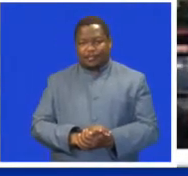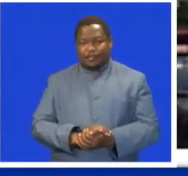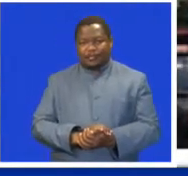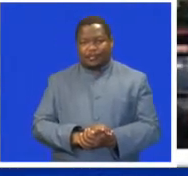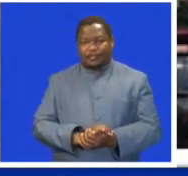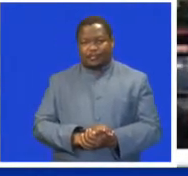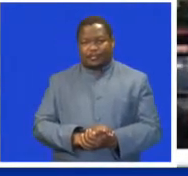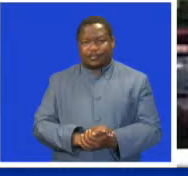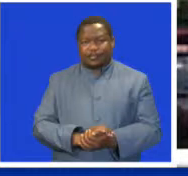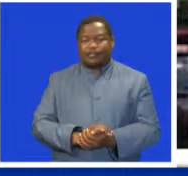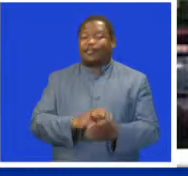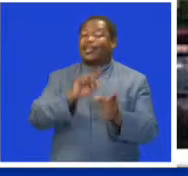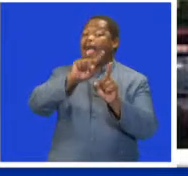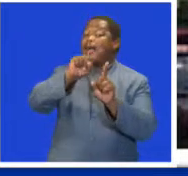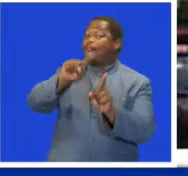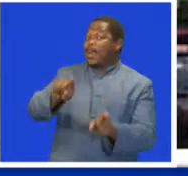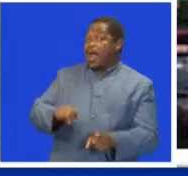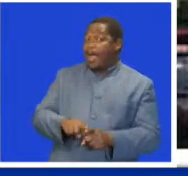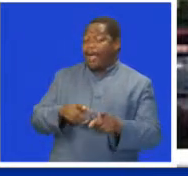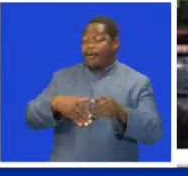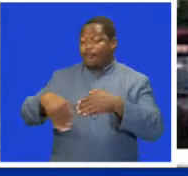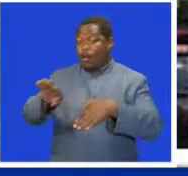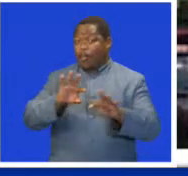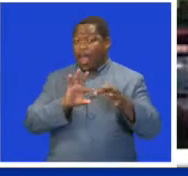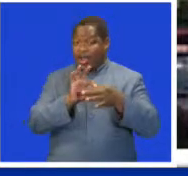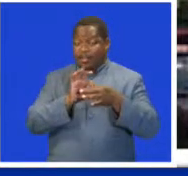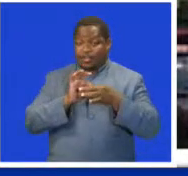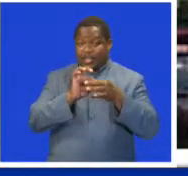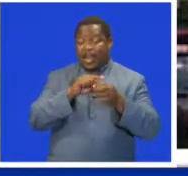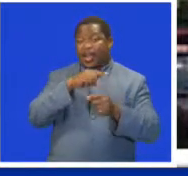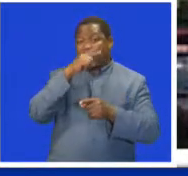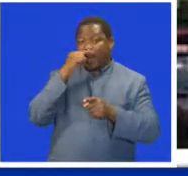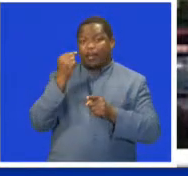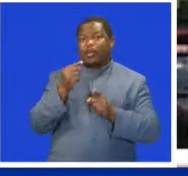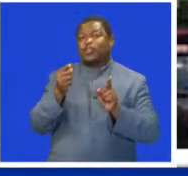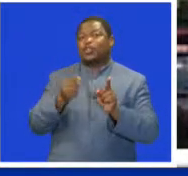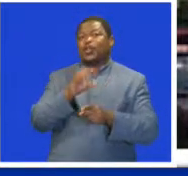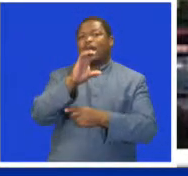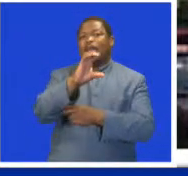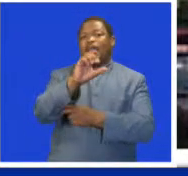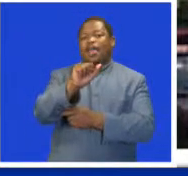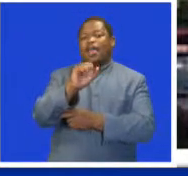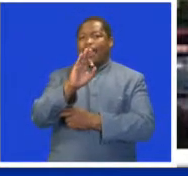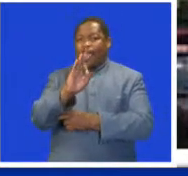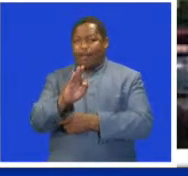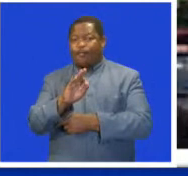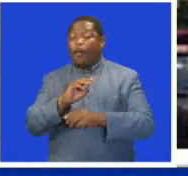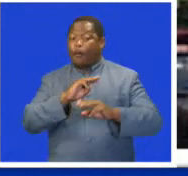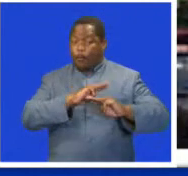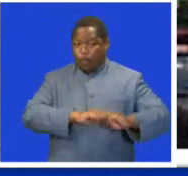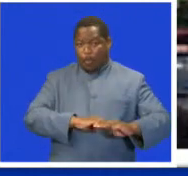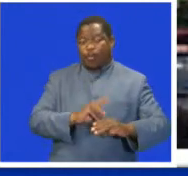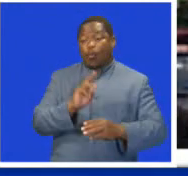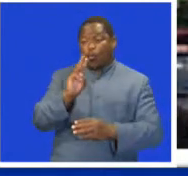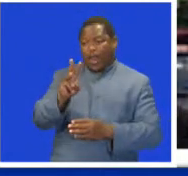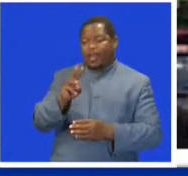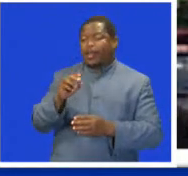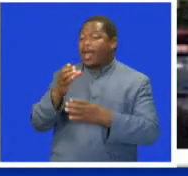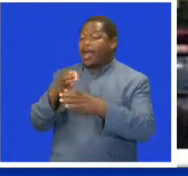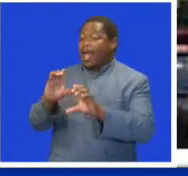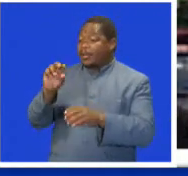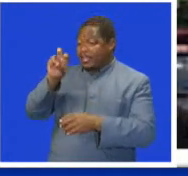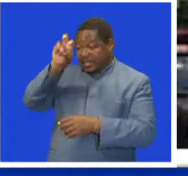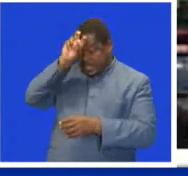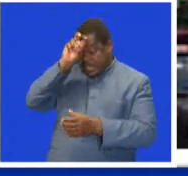Inhlangano le yengamele ekudlalisa umdlalo webhola eAfrika eCAF ithi itawesekela ngato tonke tindlela live leGibita ukuthi lithole